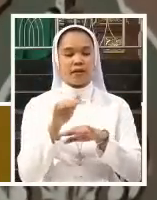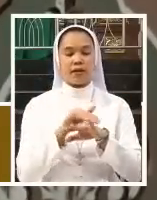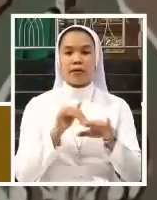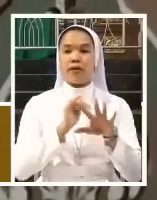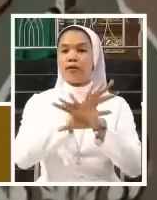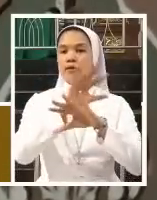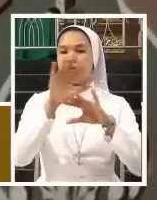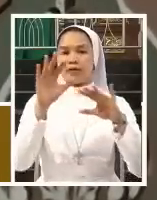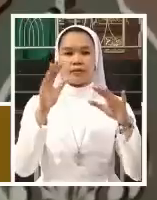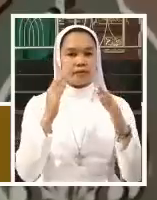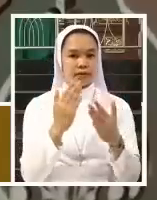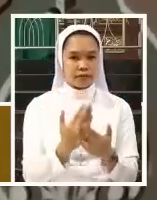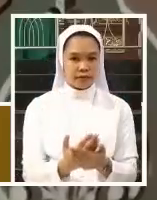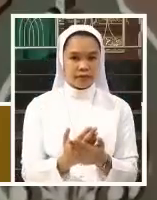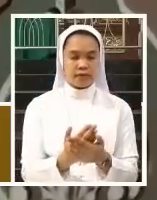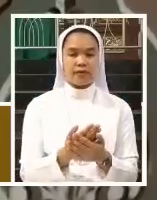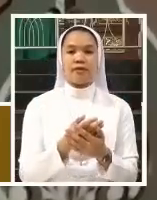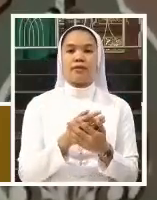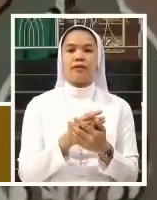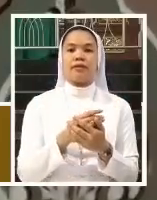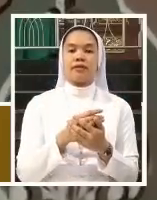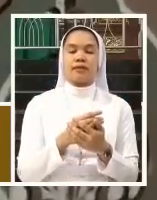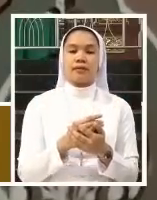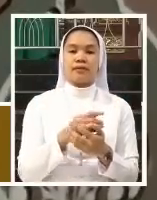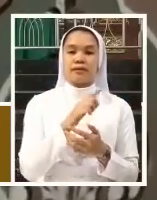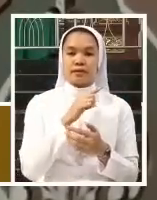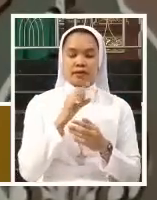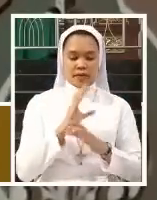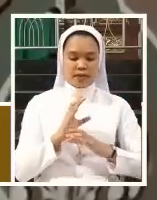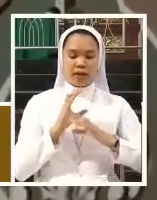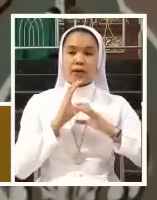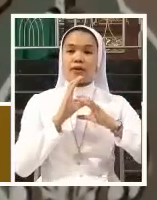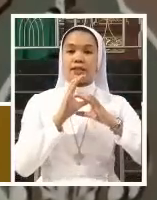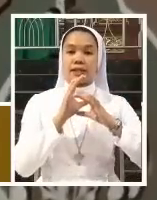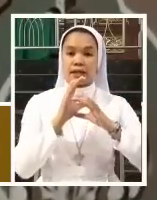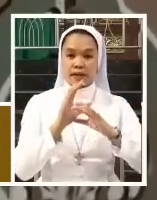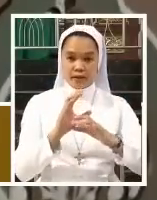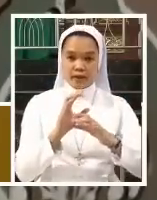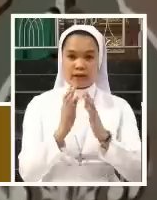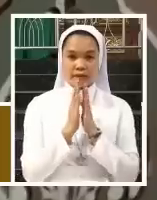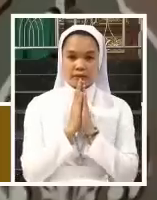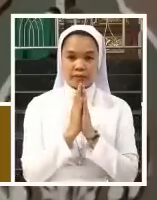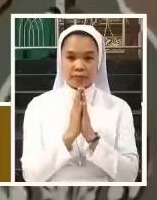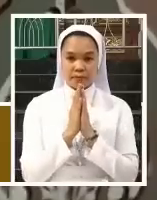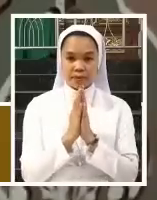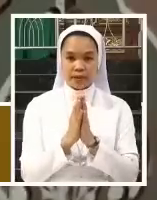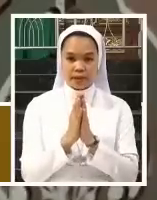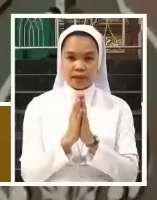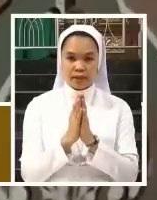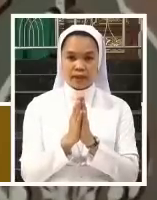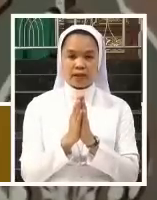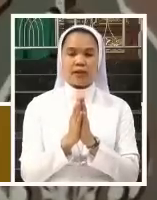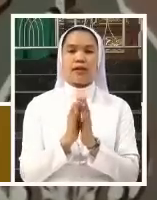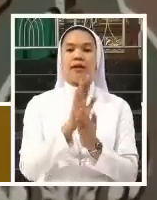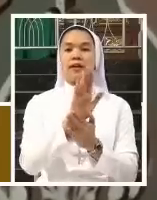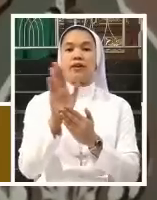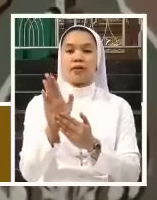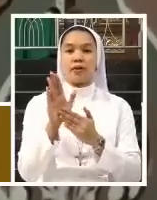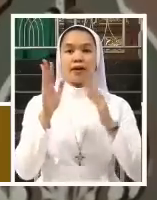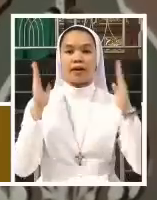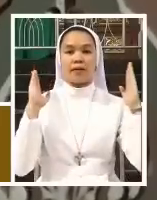gabos, padi laiko, konsagrada, ipamibi ang idong obispo.